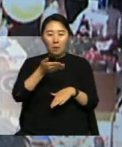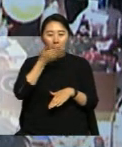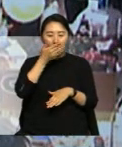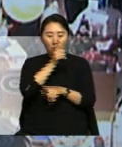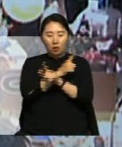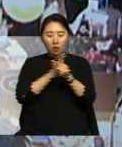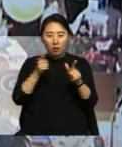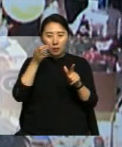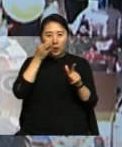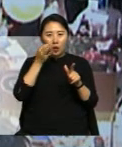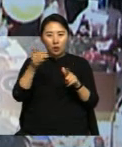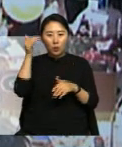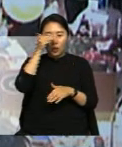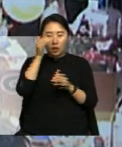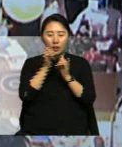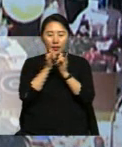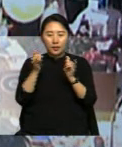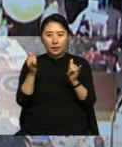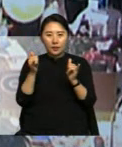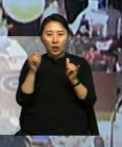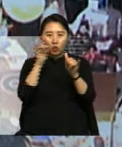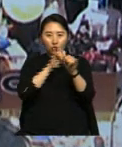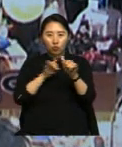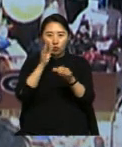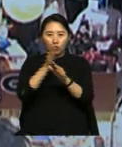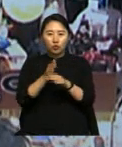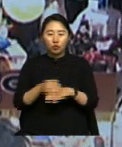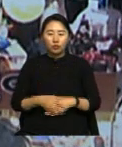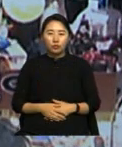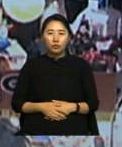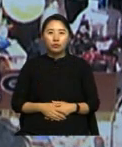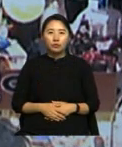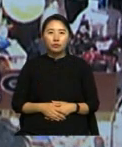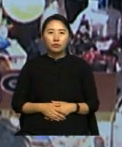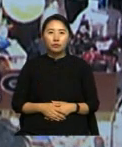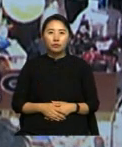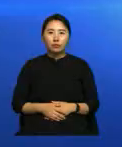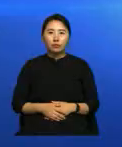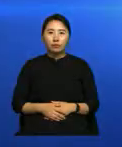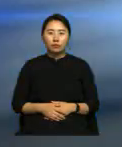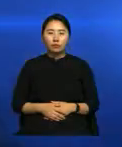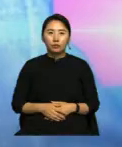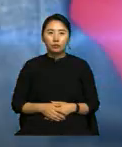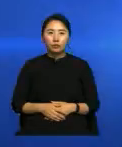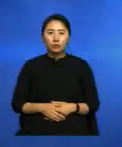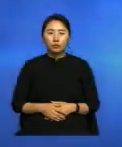먹거리를 선보이며 관광객의 발길을 유혹하고 있습니다. 보도에 이상범 기자입니다.